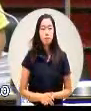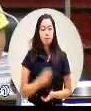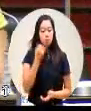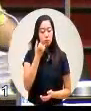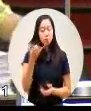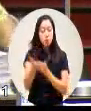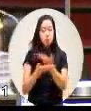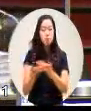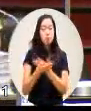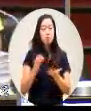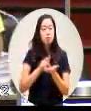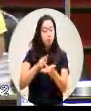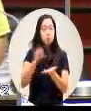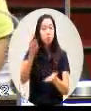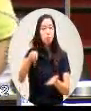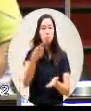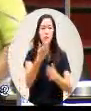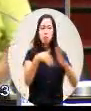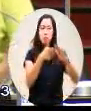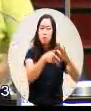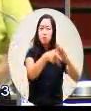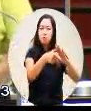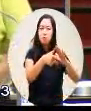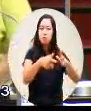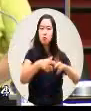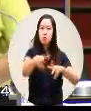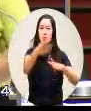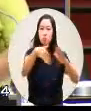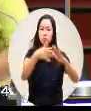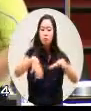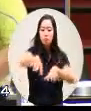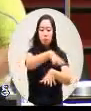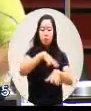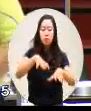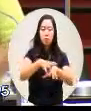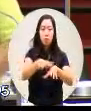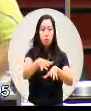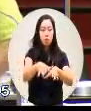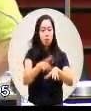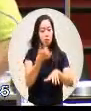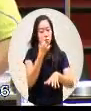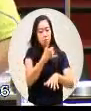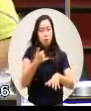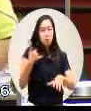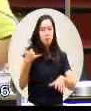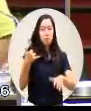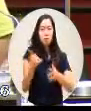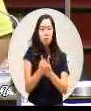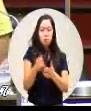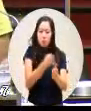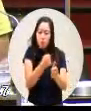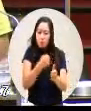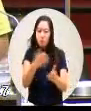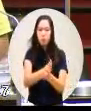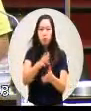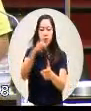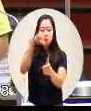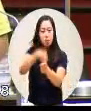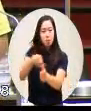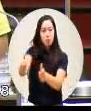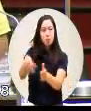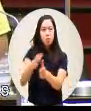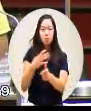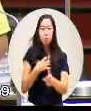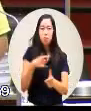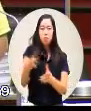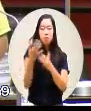通的。啊，你借学校，学校这是校园安全问题。有可能发生霸凌或者性骚扰或者危害到